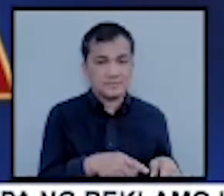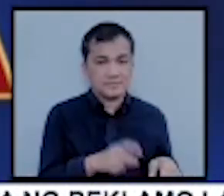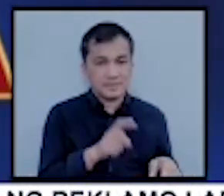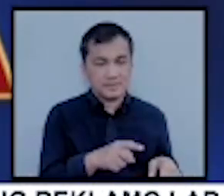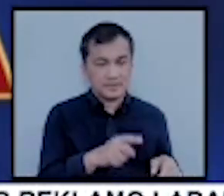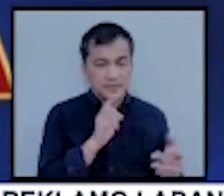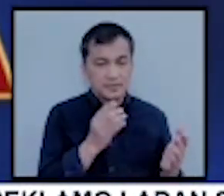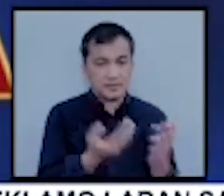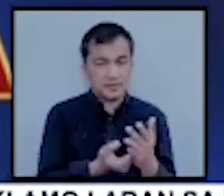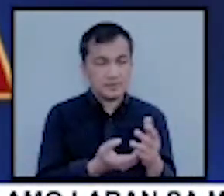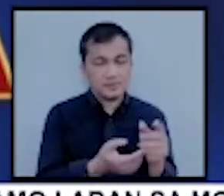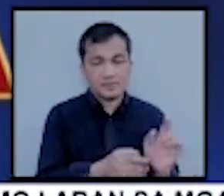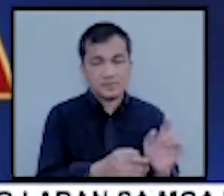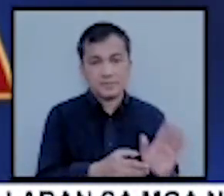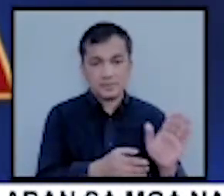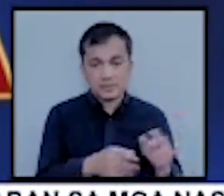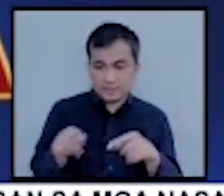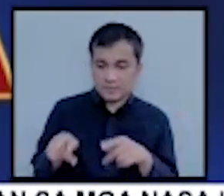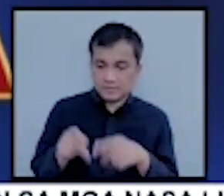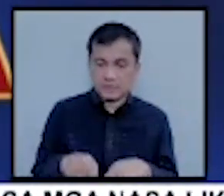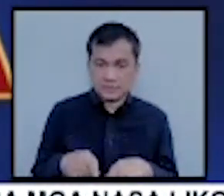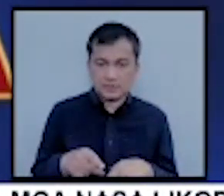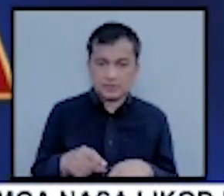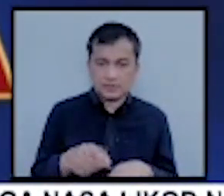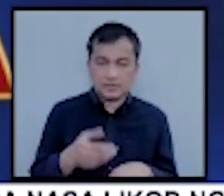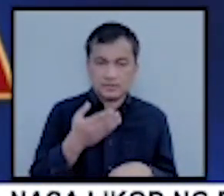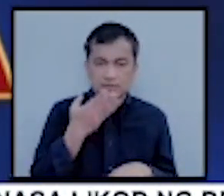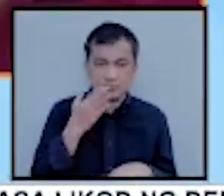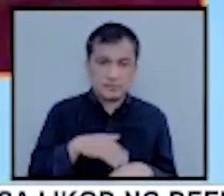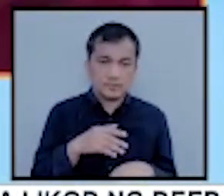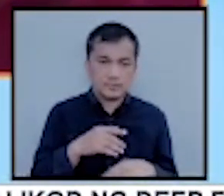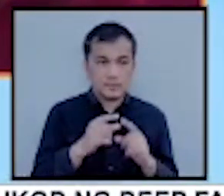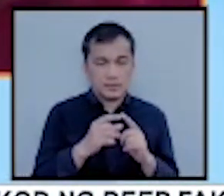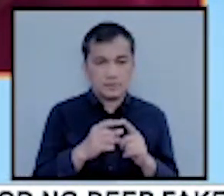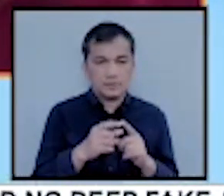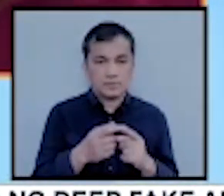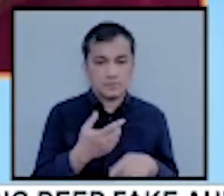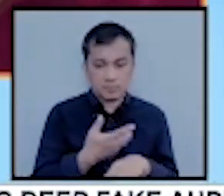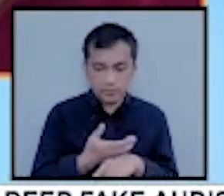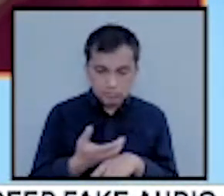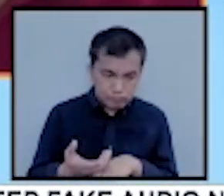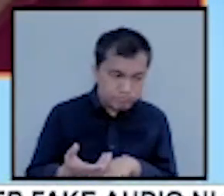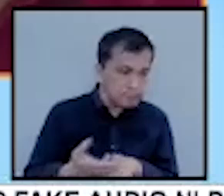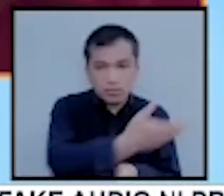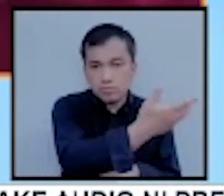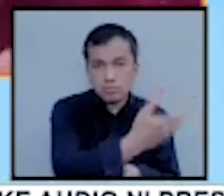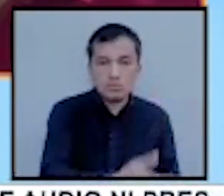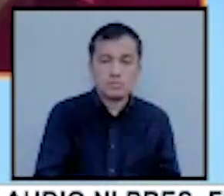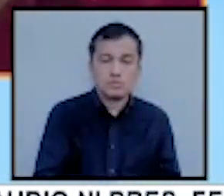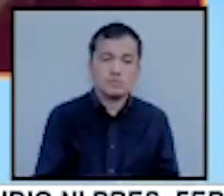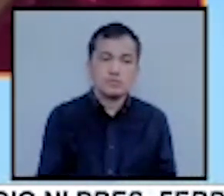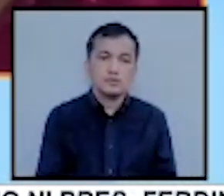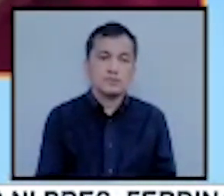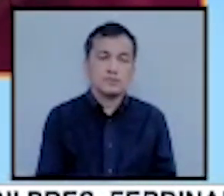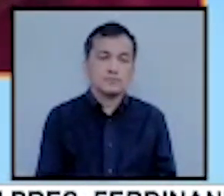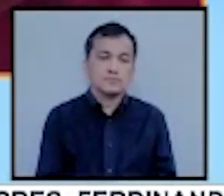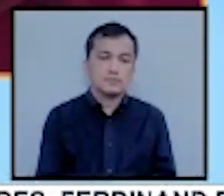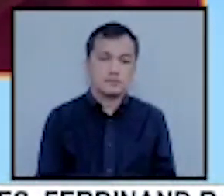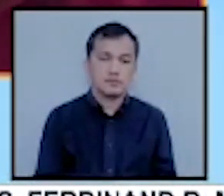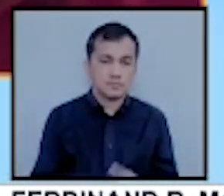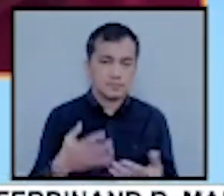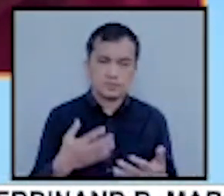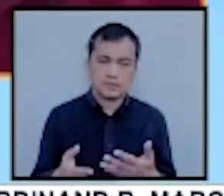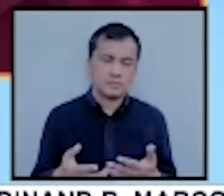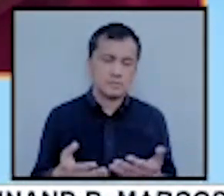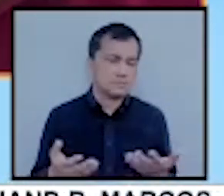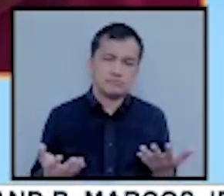nagpo-prove na yung tao ay malicious sa ginawa sa'yo. Ganun pa man, kahit ano pa yan, dapat mag-iingat